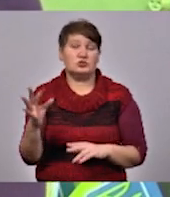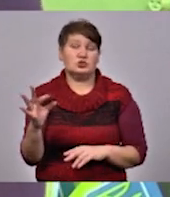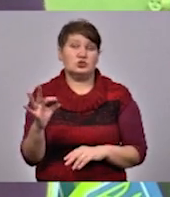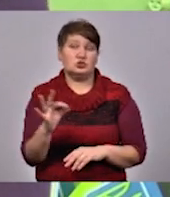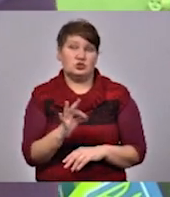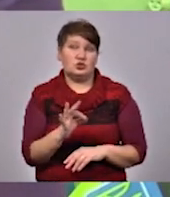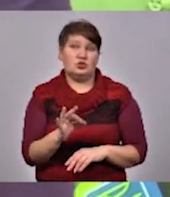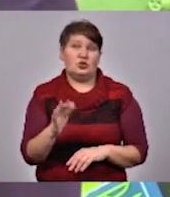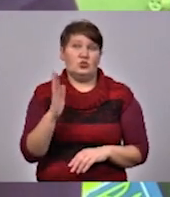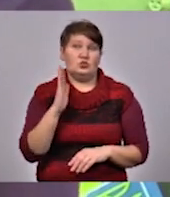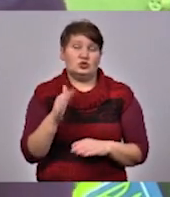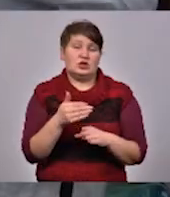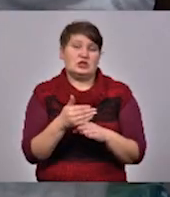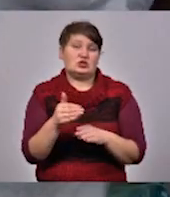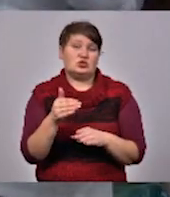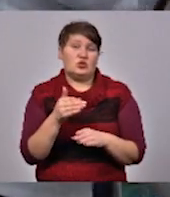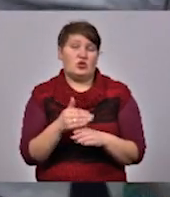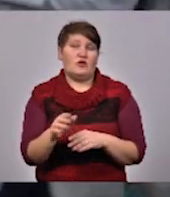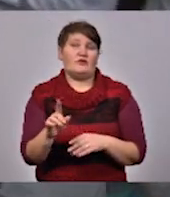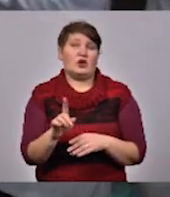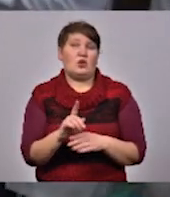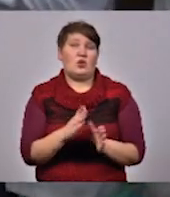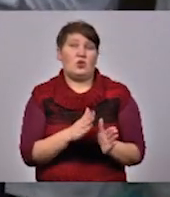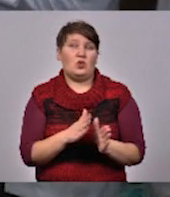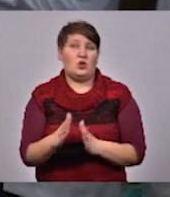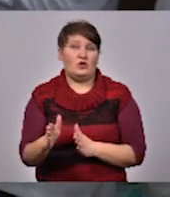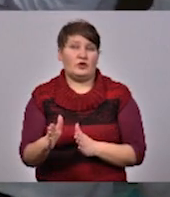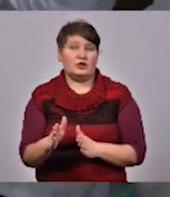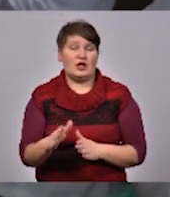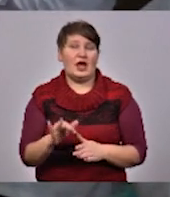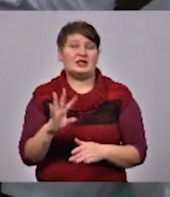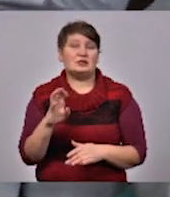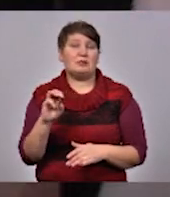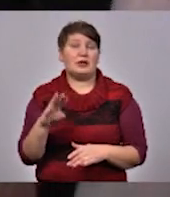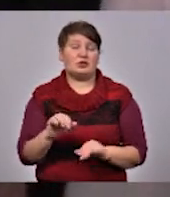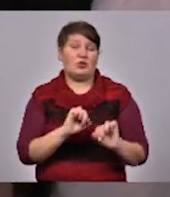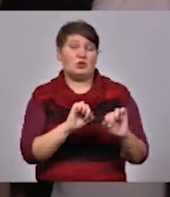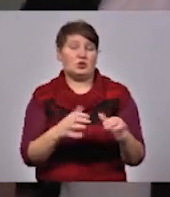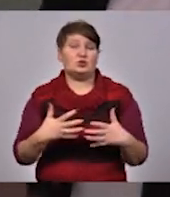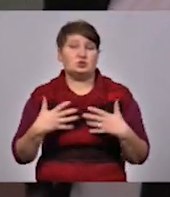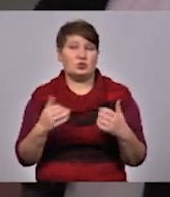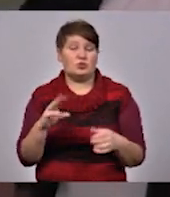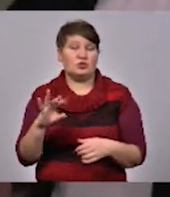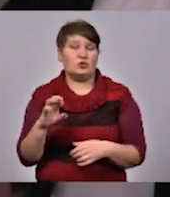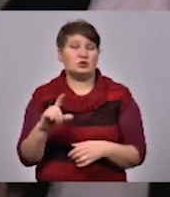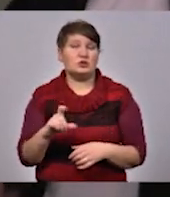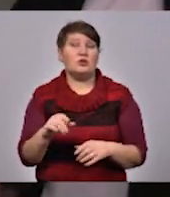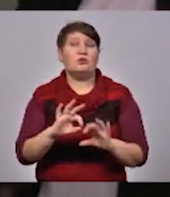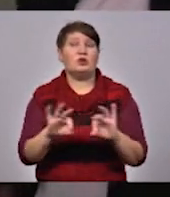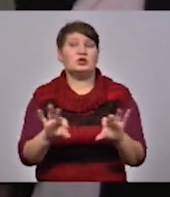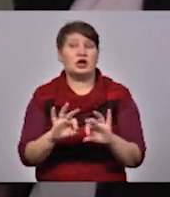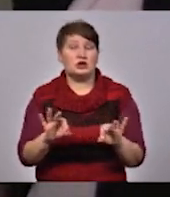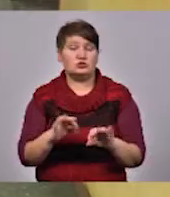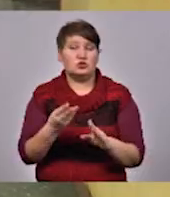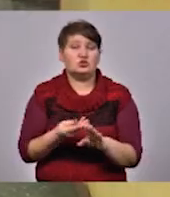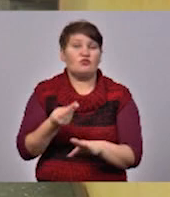буде вона частково врегульовано. Експертка з ендокринології обласного департаменту охорони здоров'я Оксана Марусин пояснює, що субвенція з